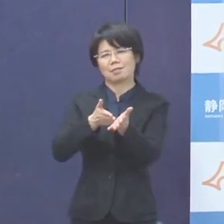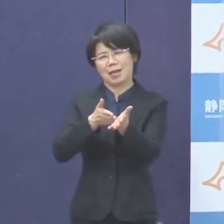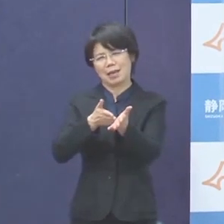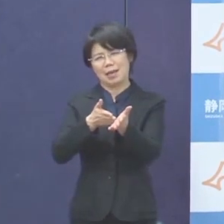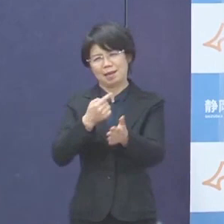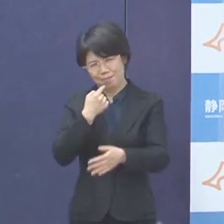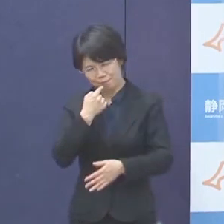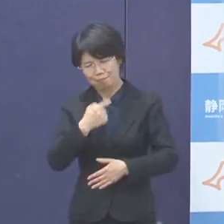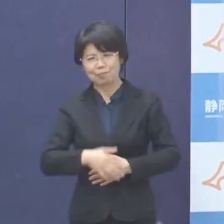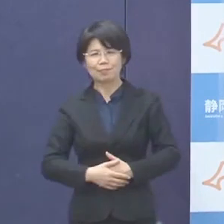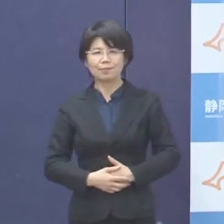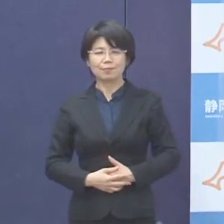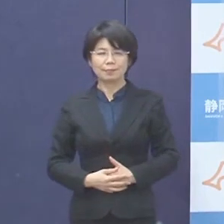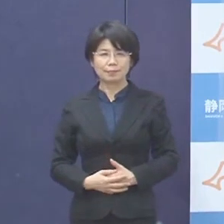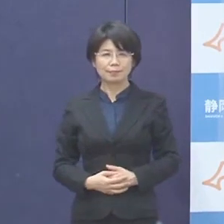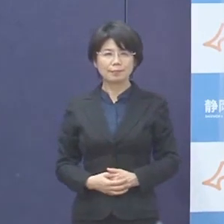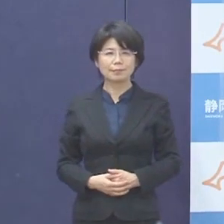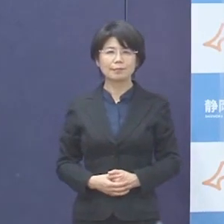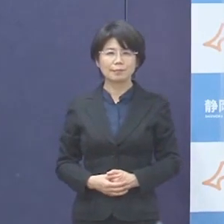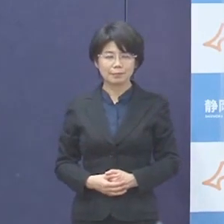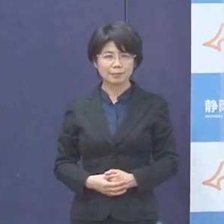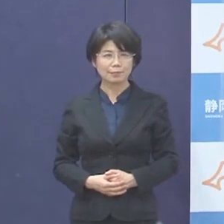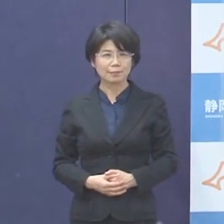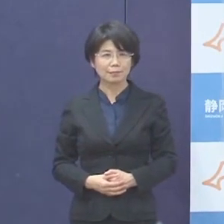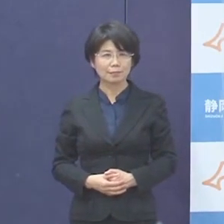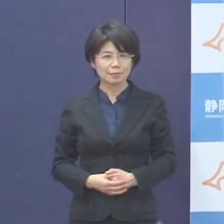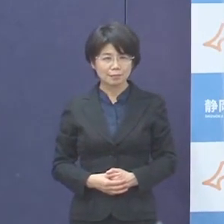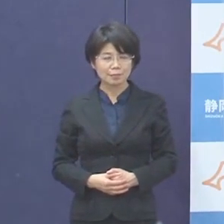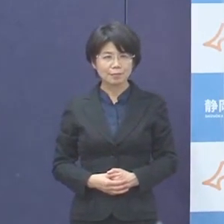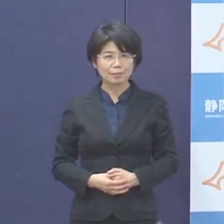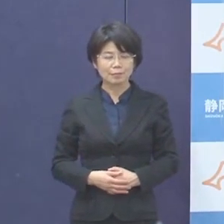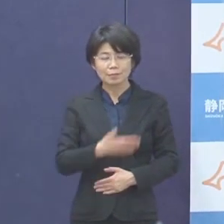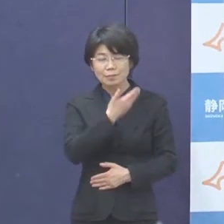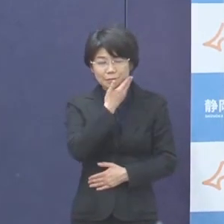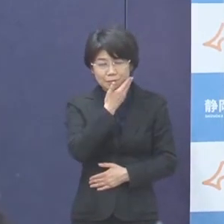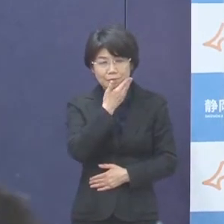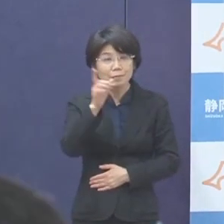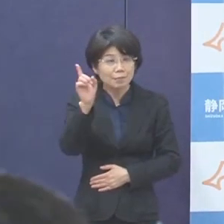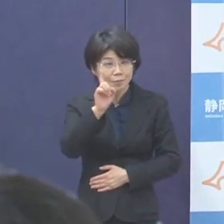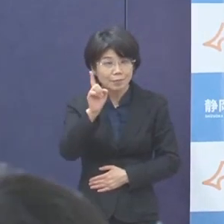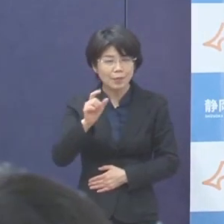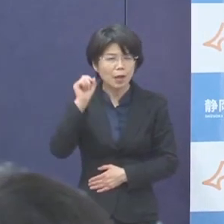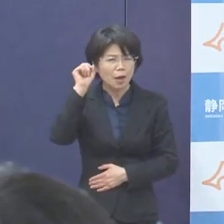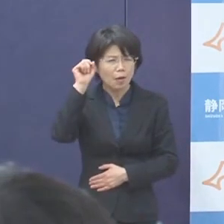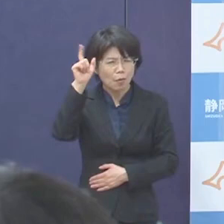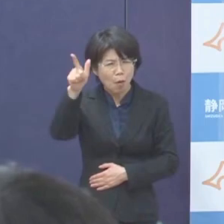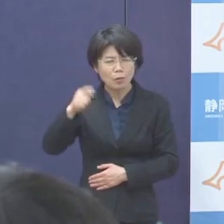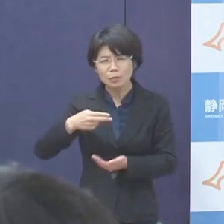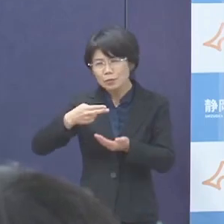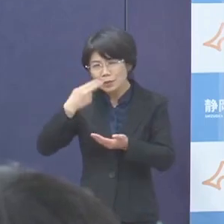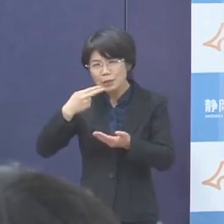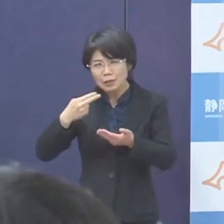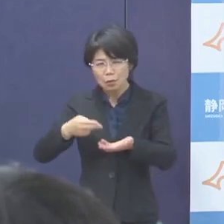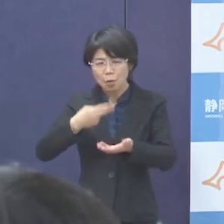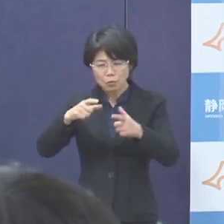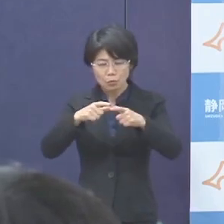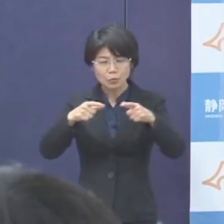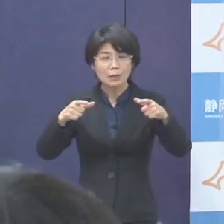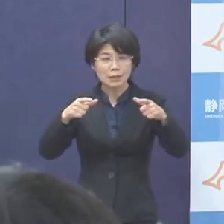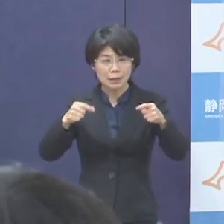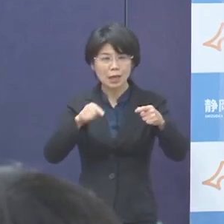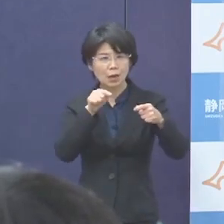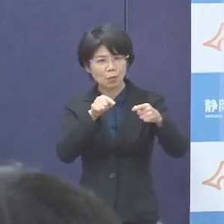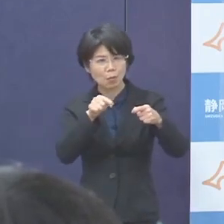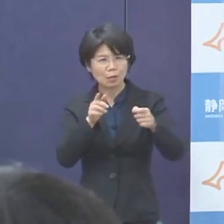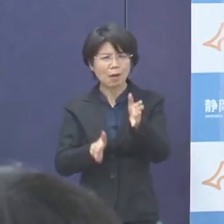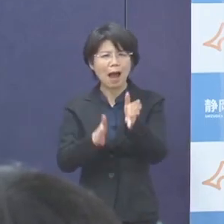というふうに存じます。これは一番肝心なものはですね、GoTo イートの食事券なんですけれども、この GoTo イートの食事